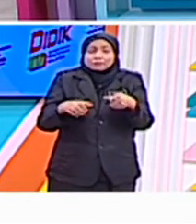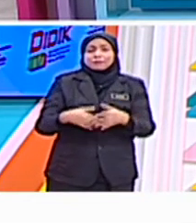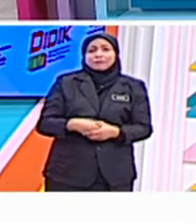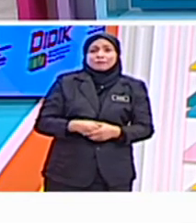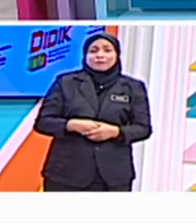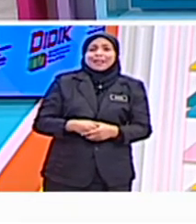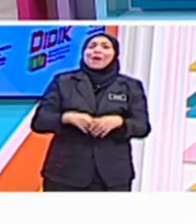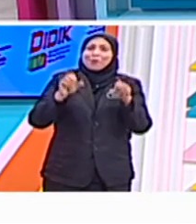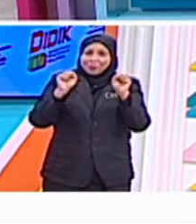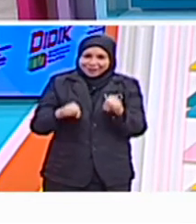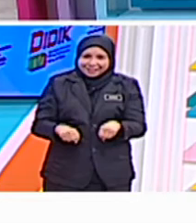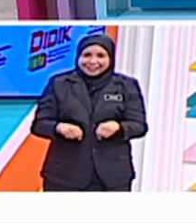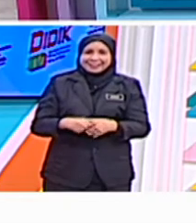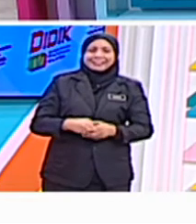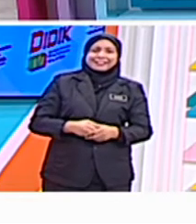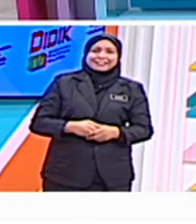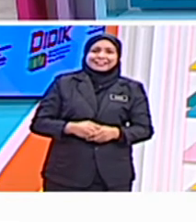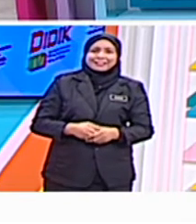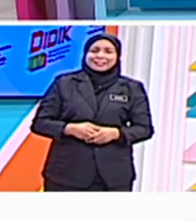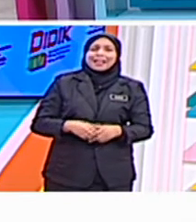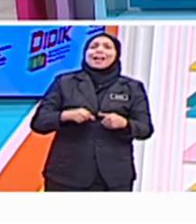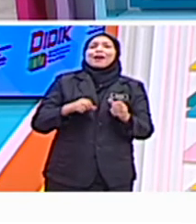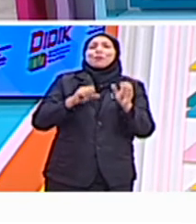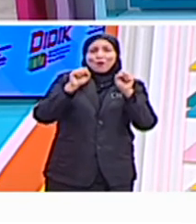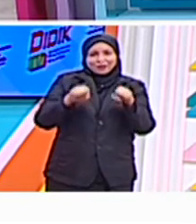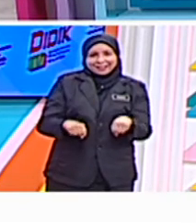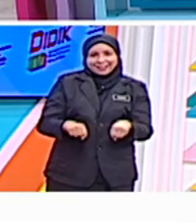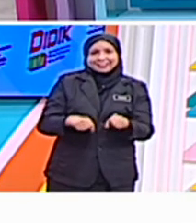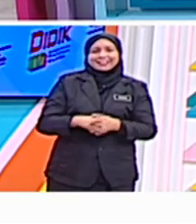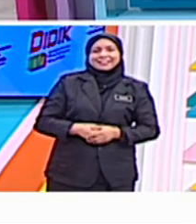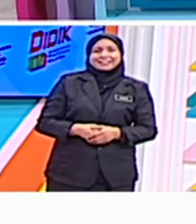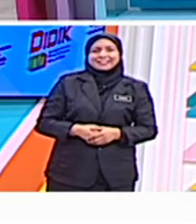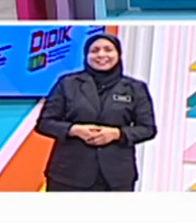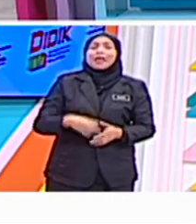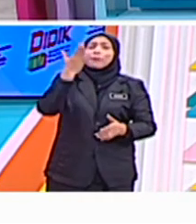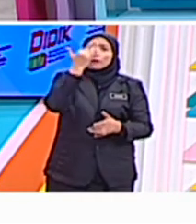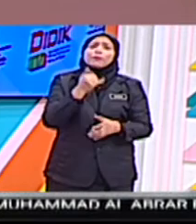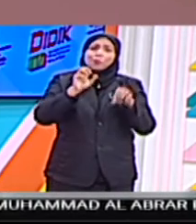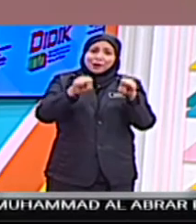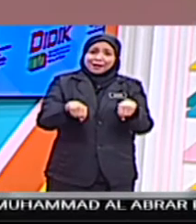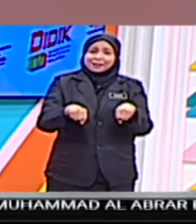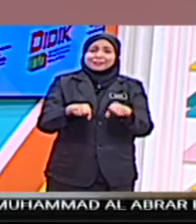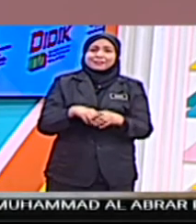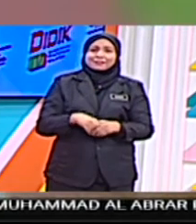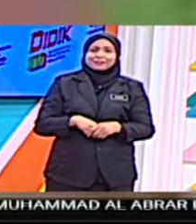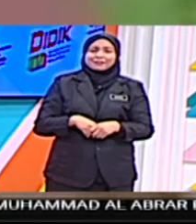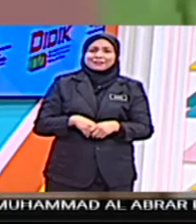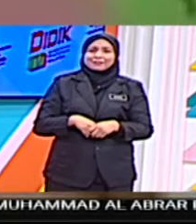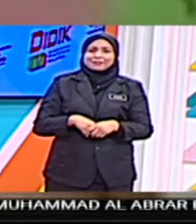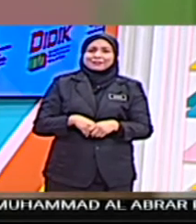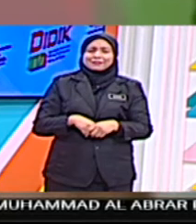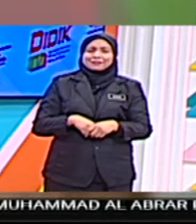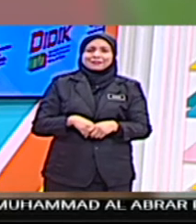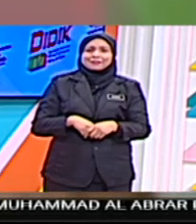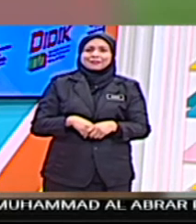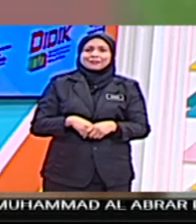Abran? Boleh. Tunjuk cikgu boleh tak? Boleh. Kenapa boleh? Kenapa boleh?